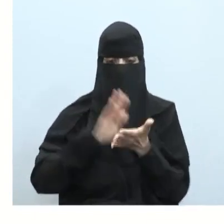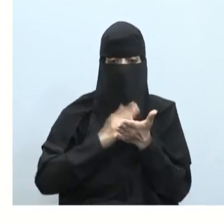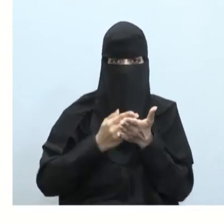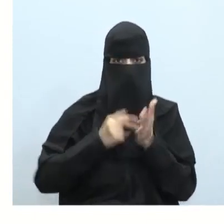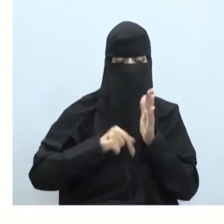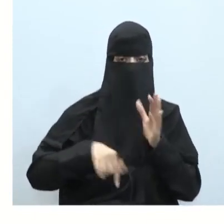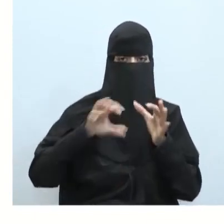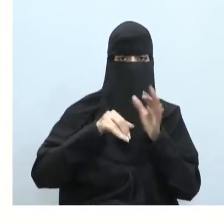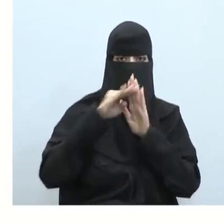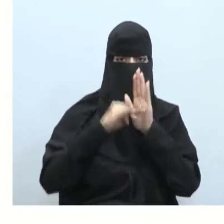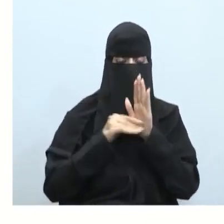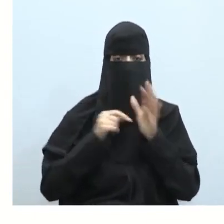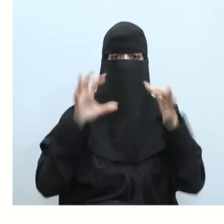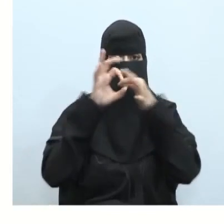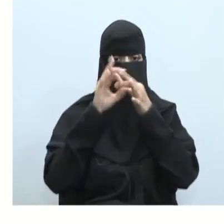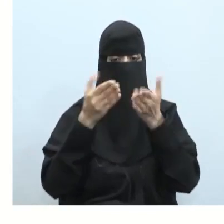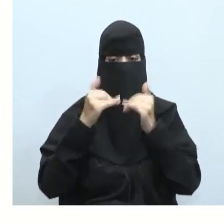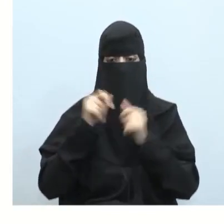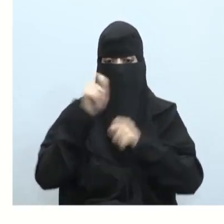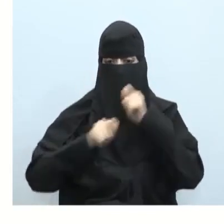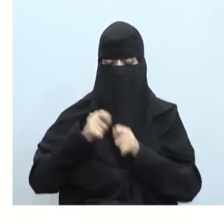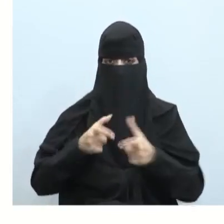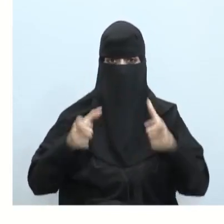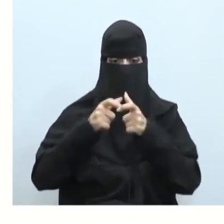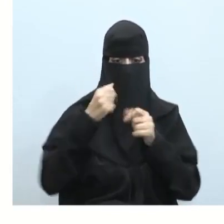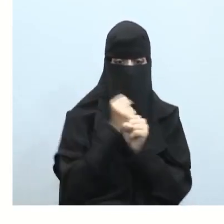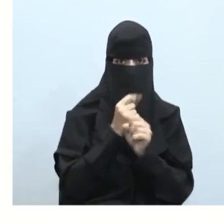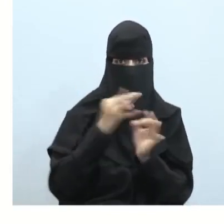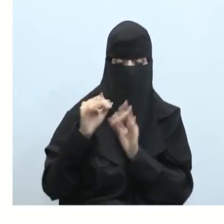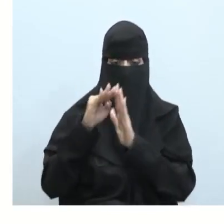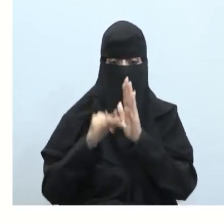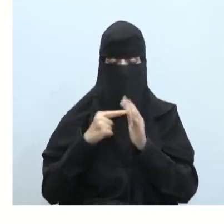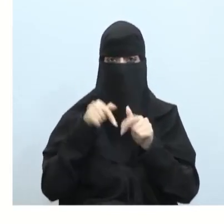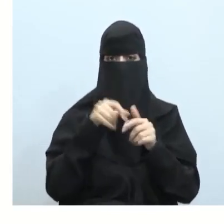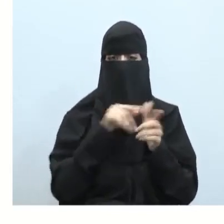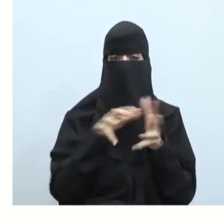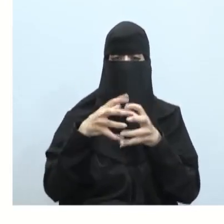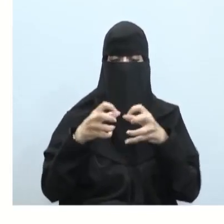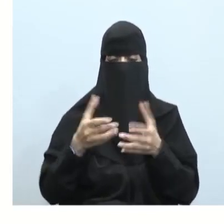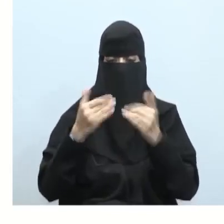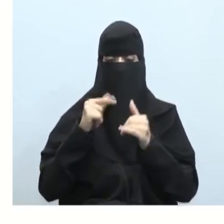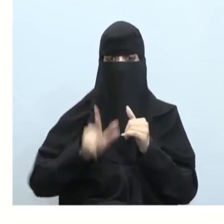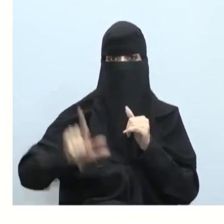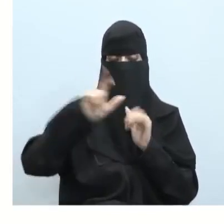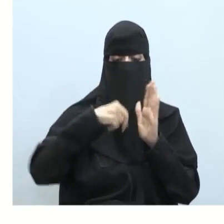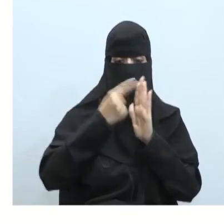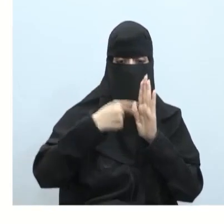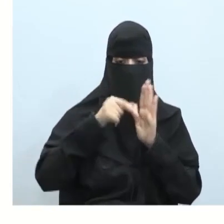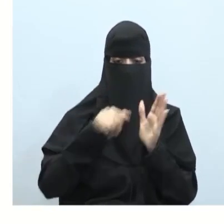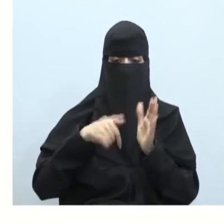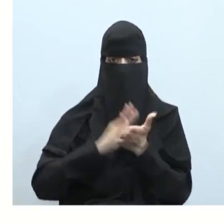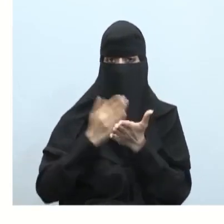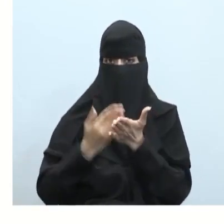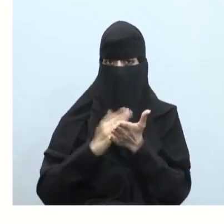وربطه وعمليه تجميع وتنفيذ البرنامج بواسطه المفسر ولغات البرمجه المترجمه والمفسره